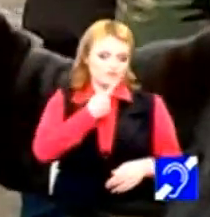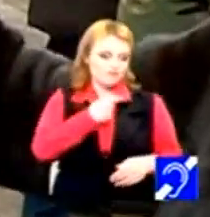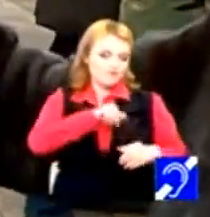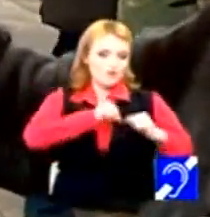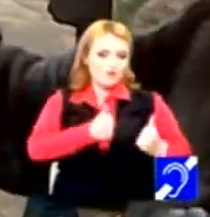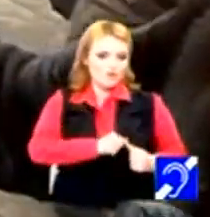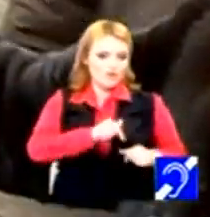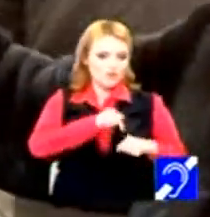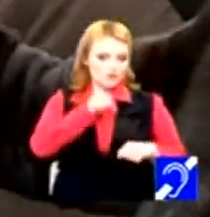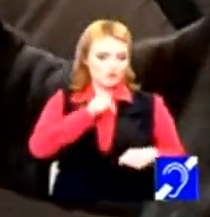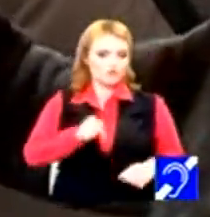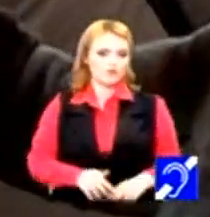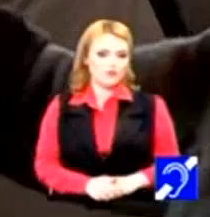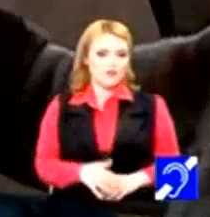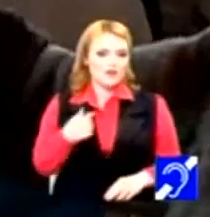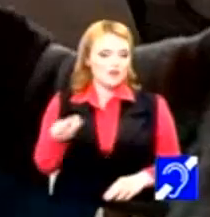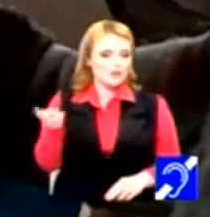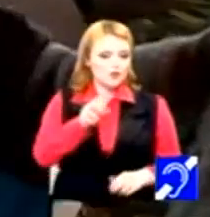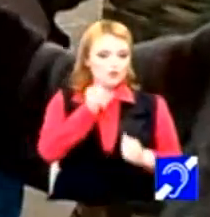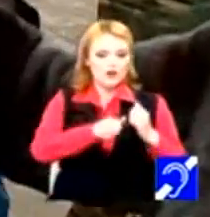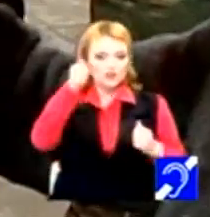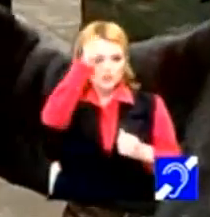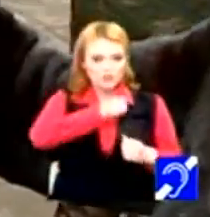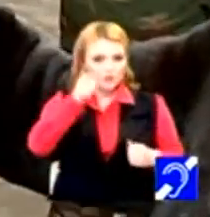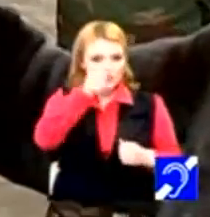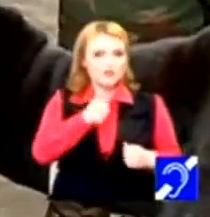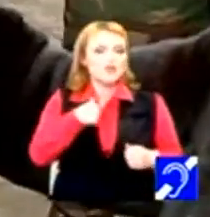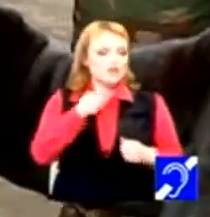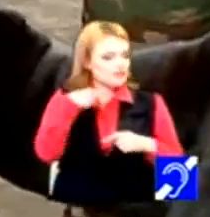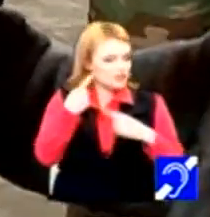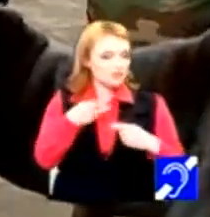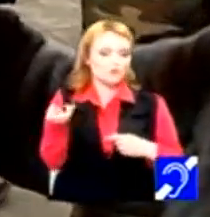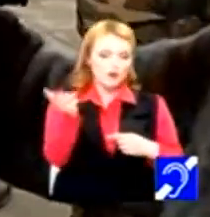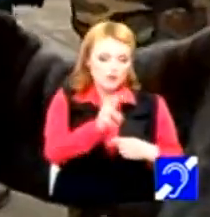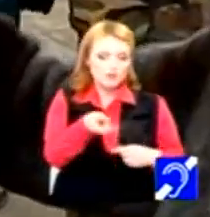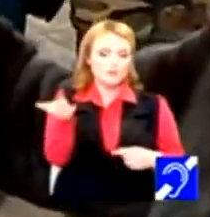lor s-a deschis și vin și o să vin cât într-adevăr